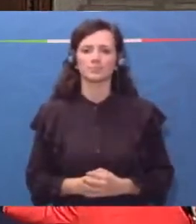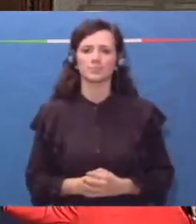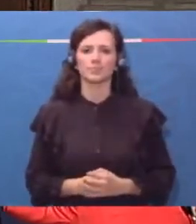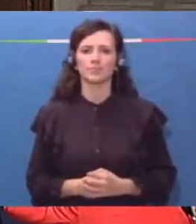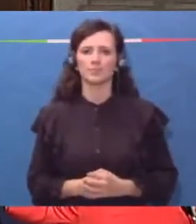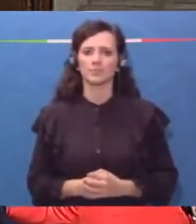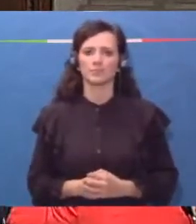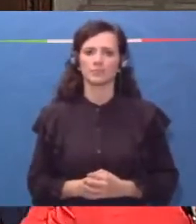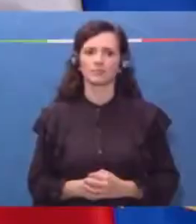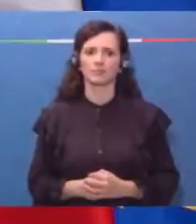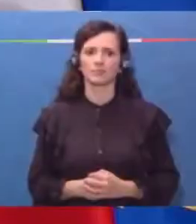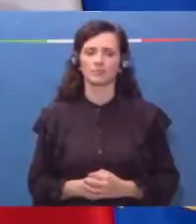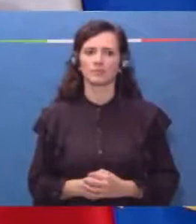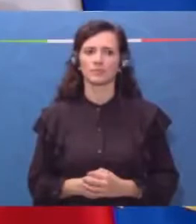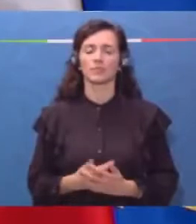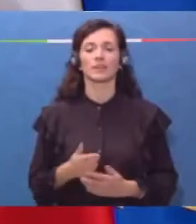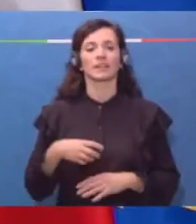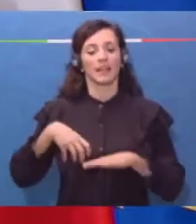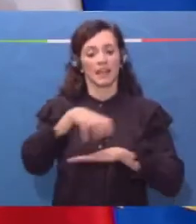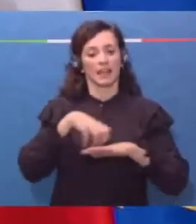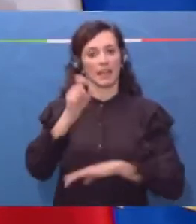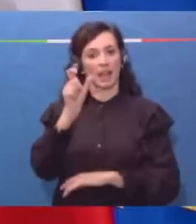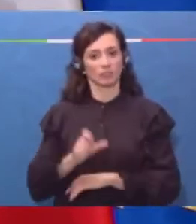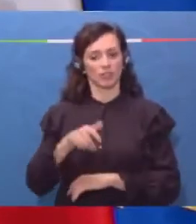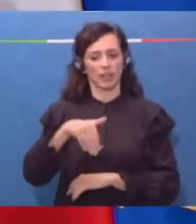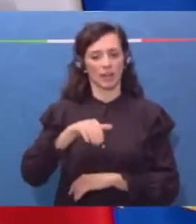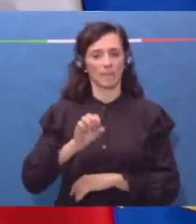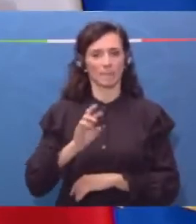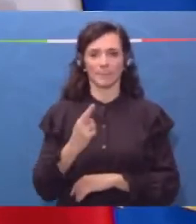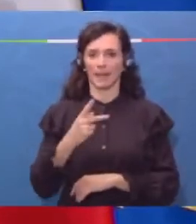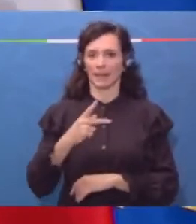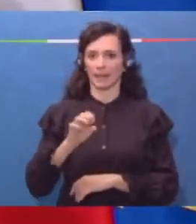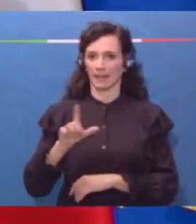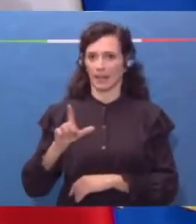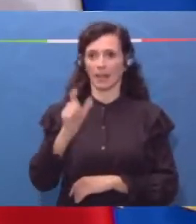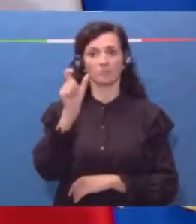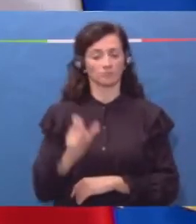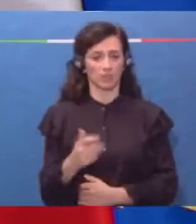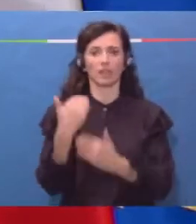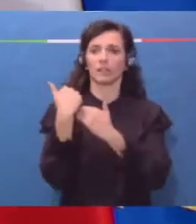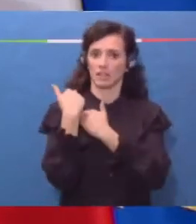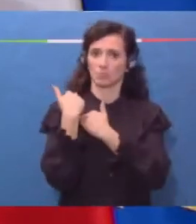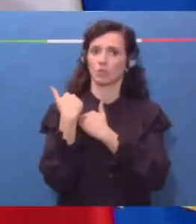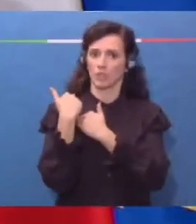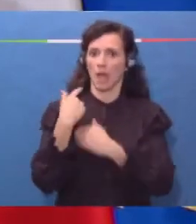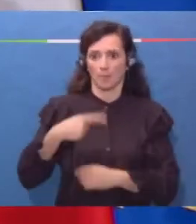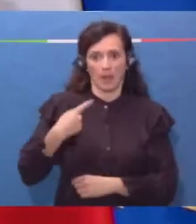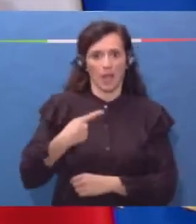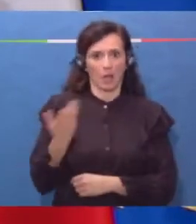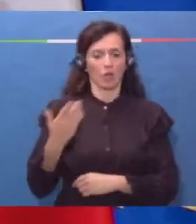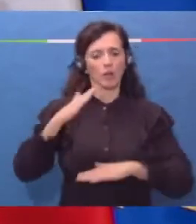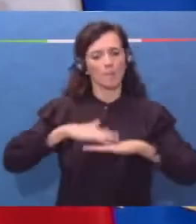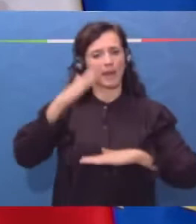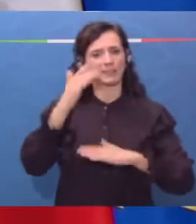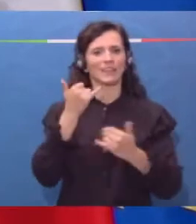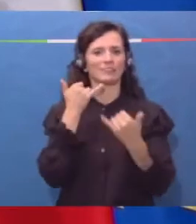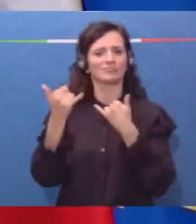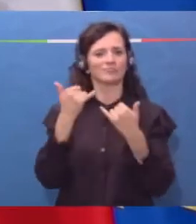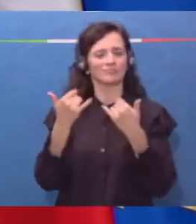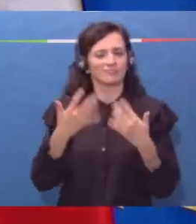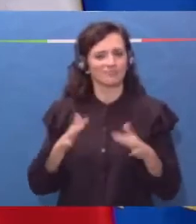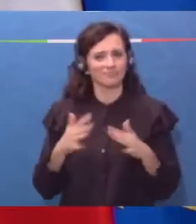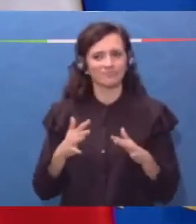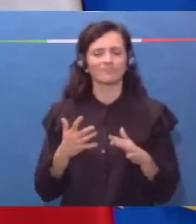Innanzitutto la cancelliera Merkel è ancora responsabile oggi, ci siamo sentiti questa mattina per parlare